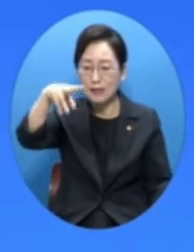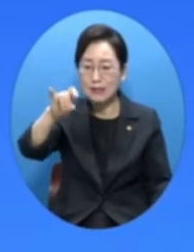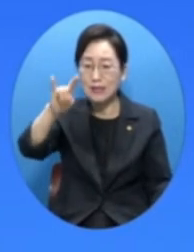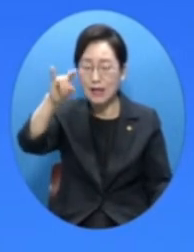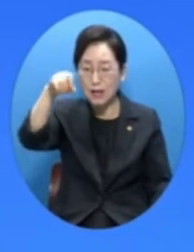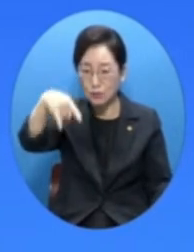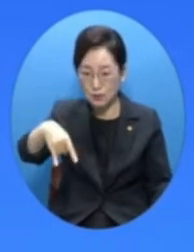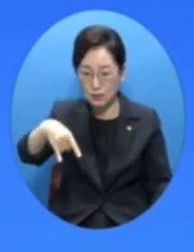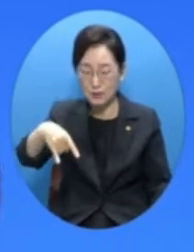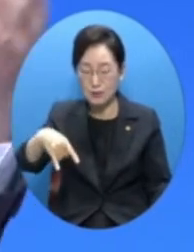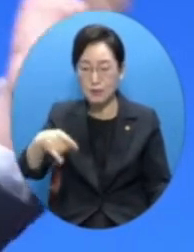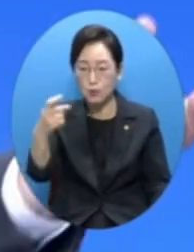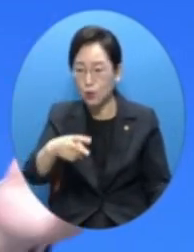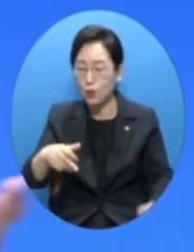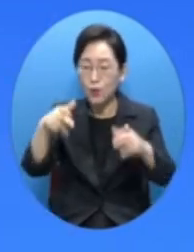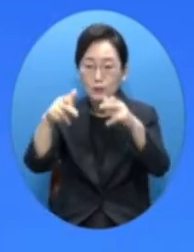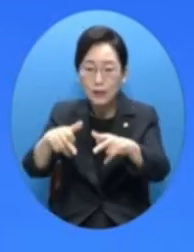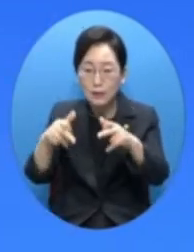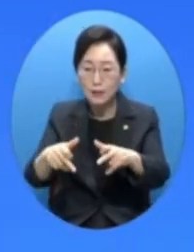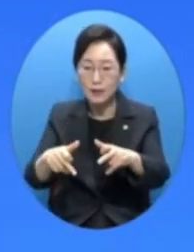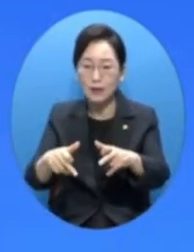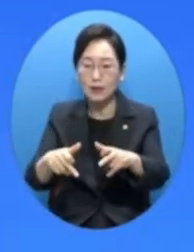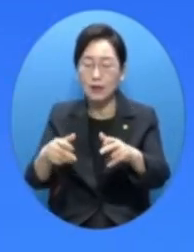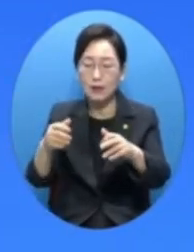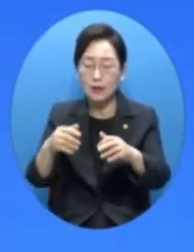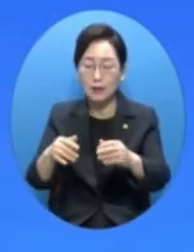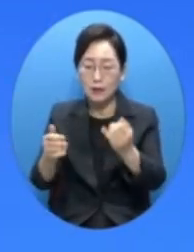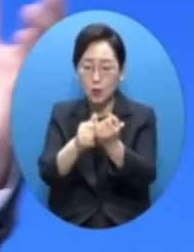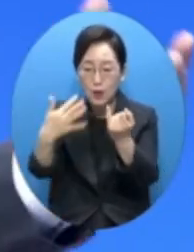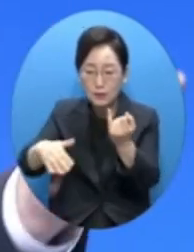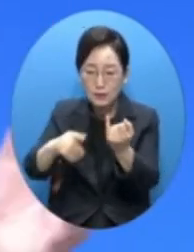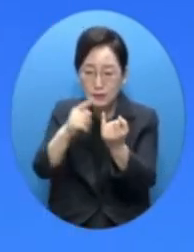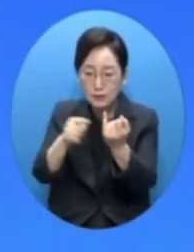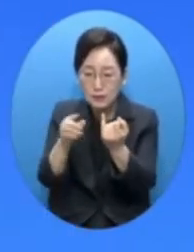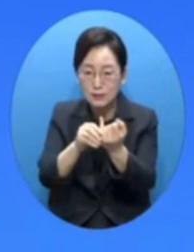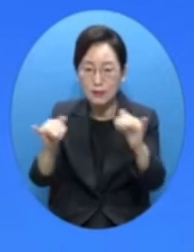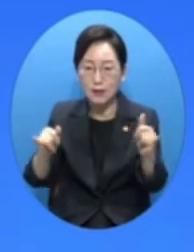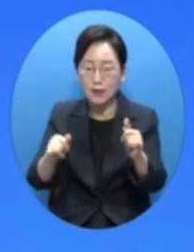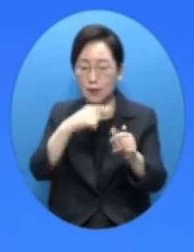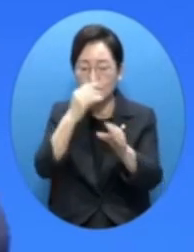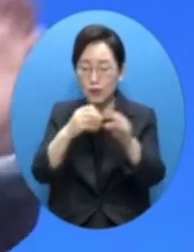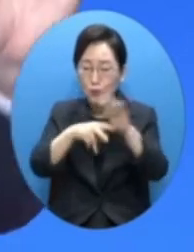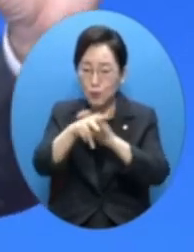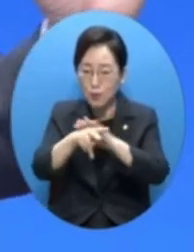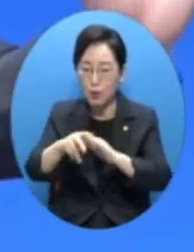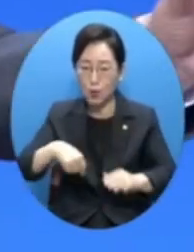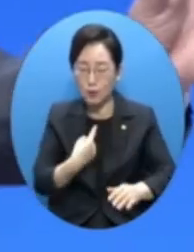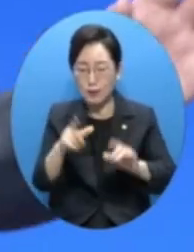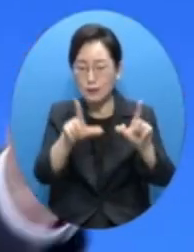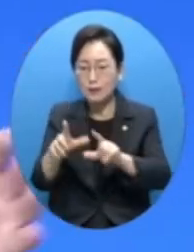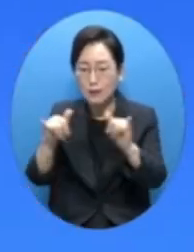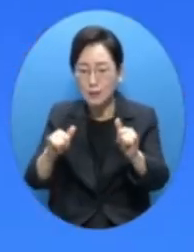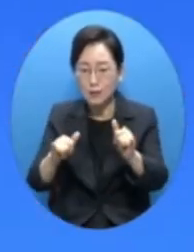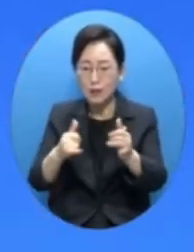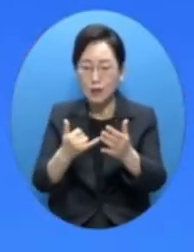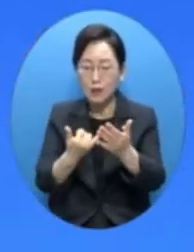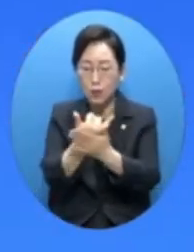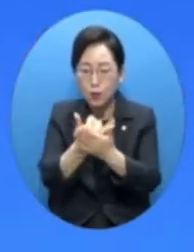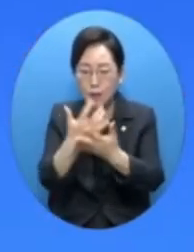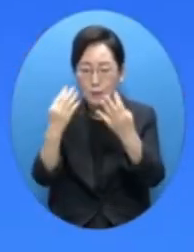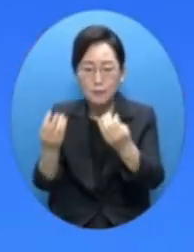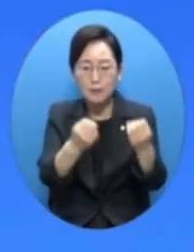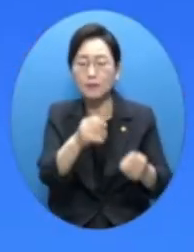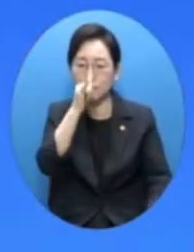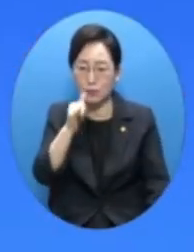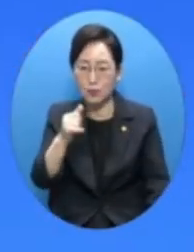또 장애우, 미혼모, 또 탈북자, 독거노인, 손으로 가자. 우리가 도와줄 사람이 얼마나 많은지 모릅니다.